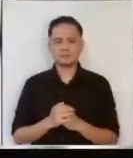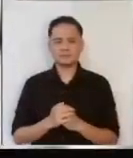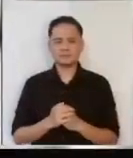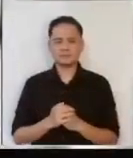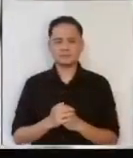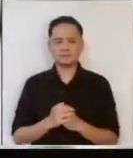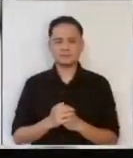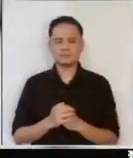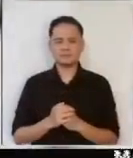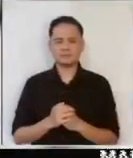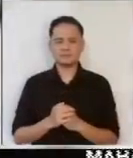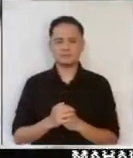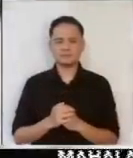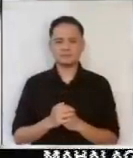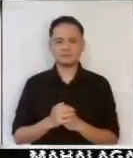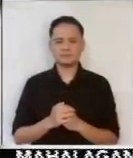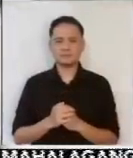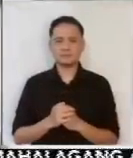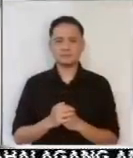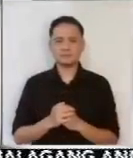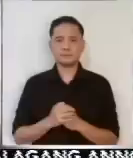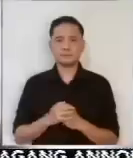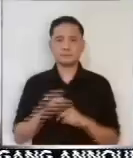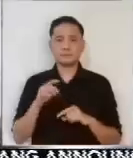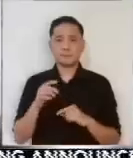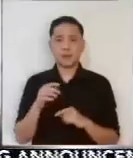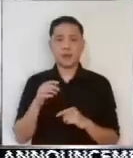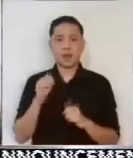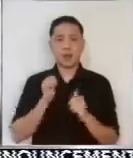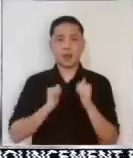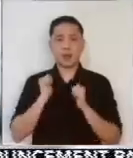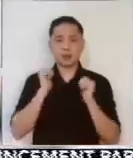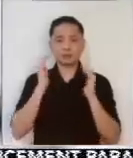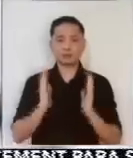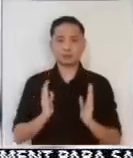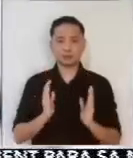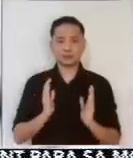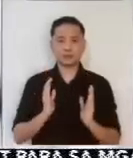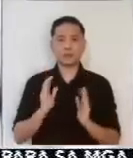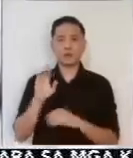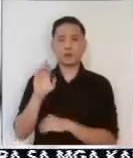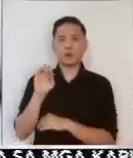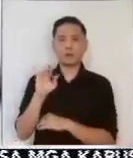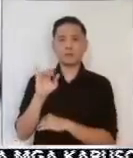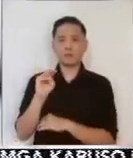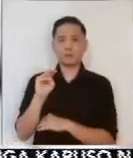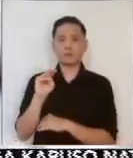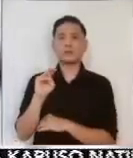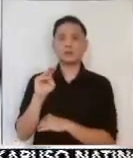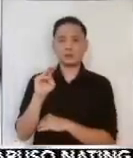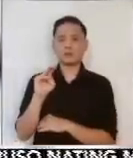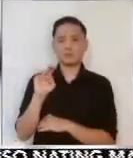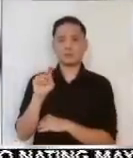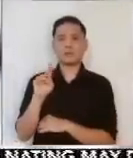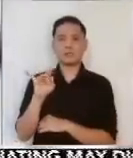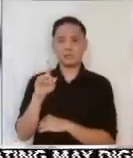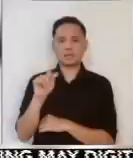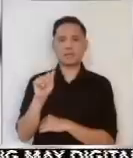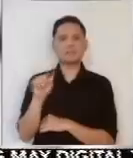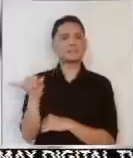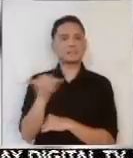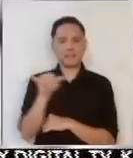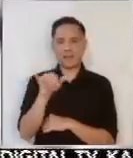Hindi maitago noon ang aktor na si Robin Padilla ang kanyang tuwa nang bigyan siya ng Pangulong Duterte ng absolute pardon sa mga unang buwan ng kanyang panunungkulan